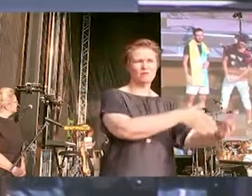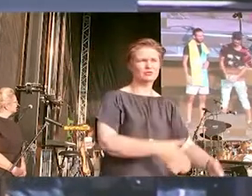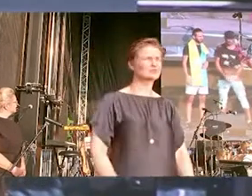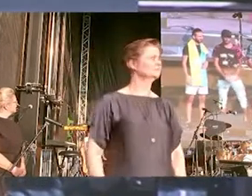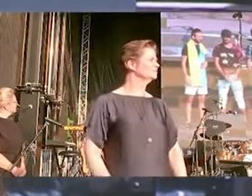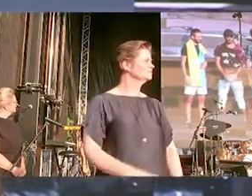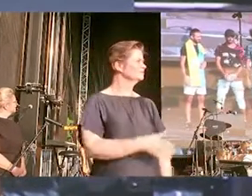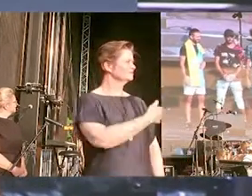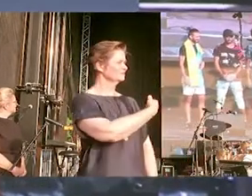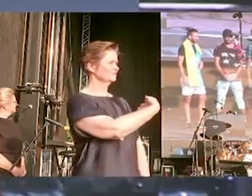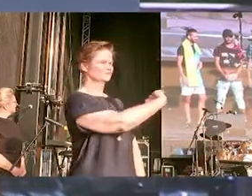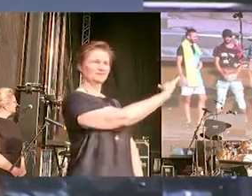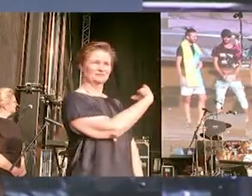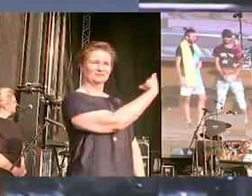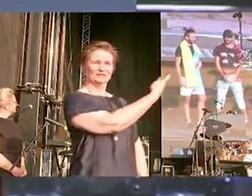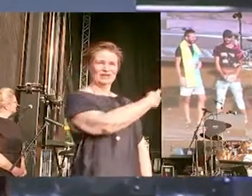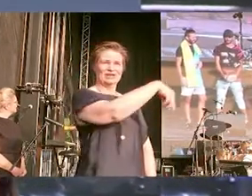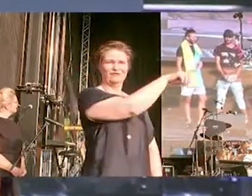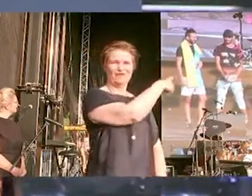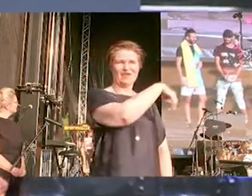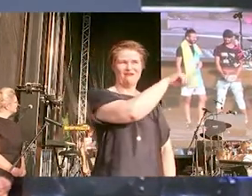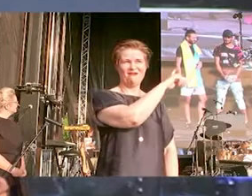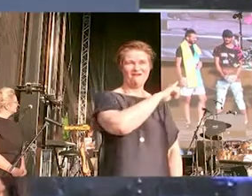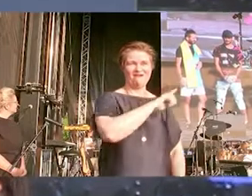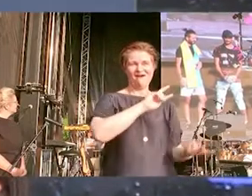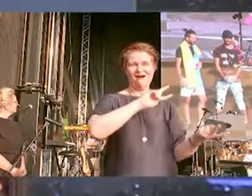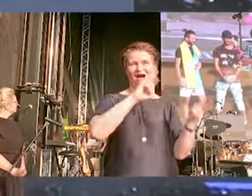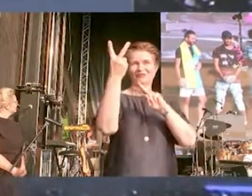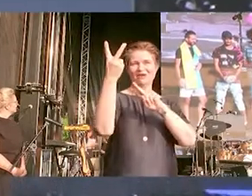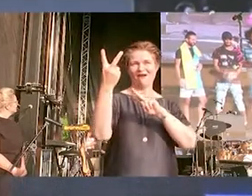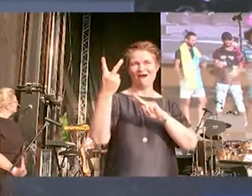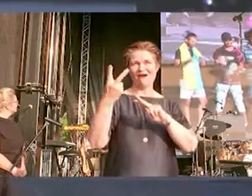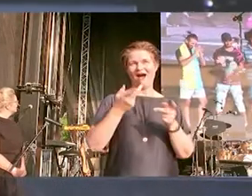Wir sind die Alternative für Deutschland aus Bautzen.